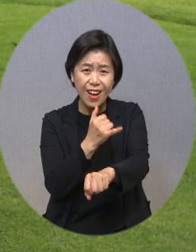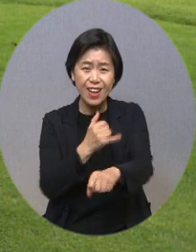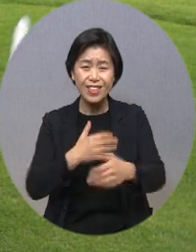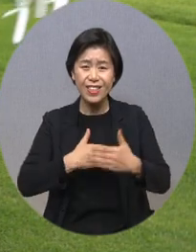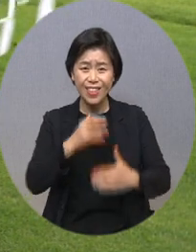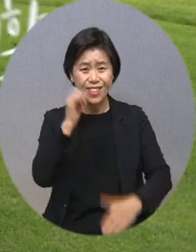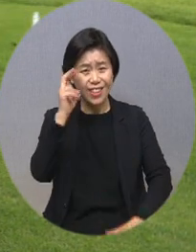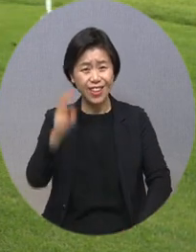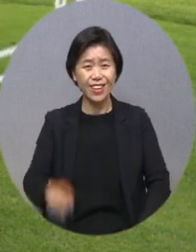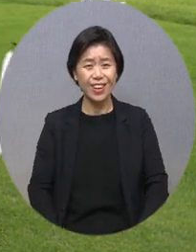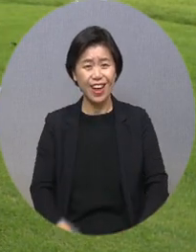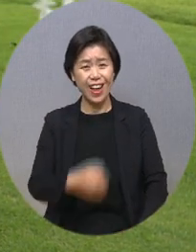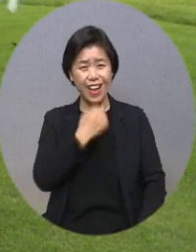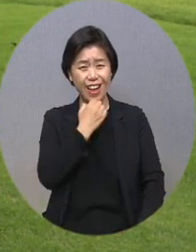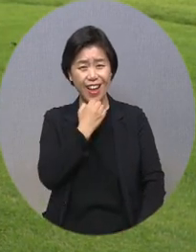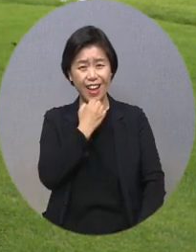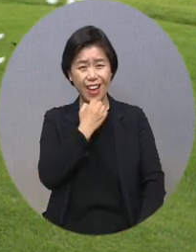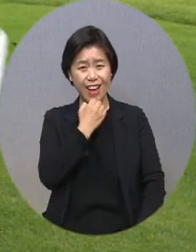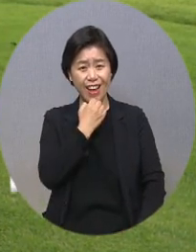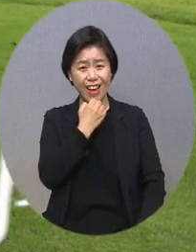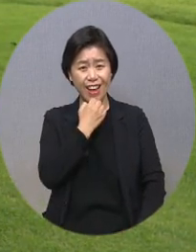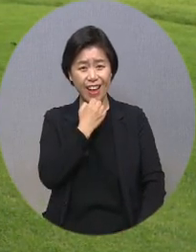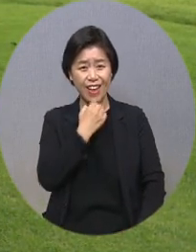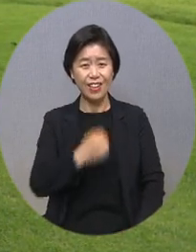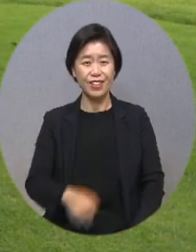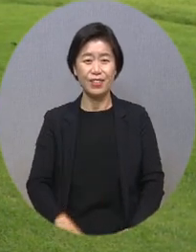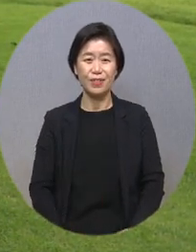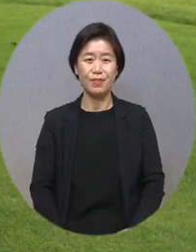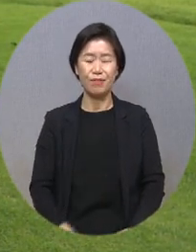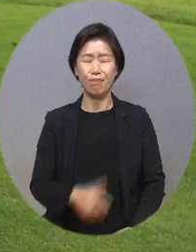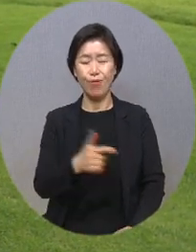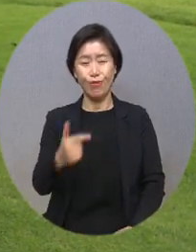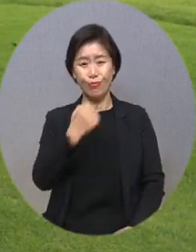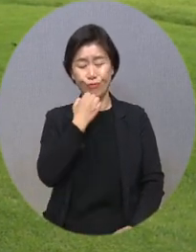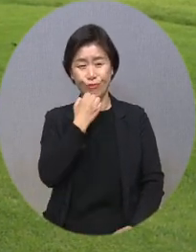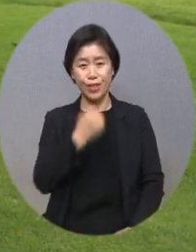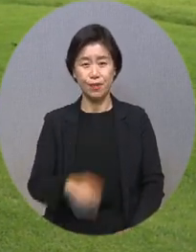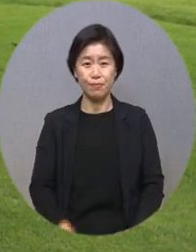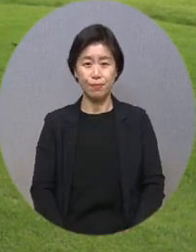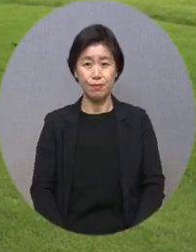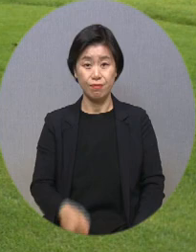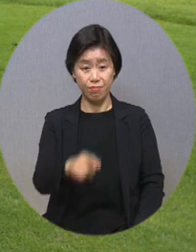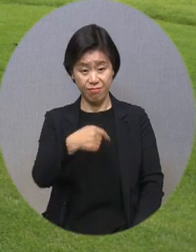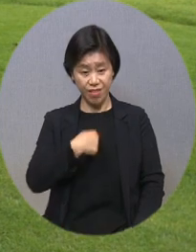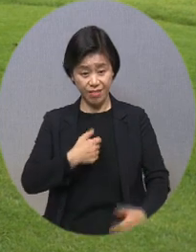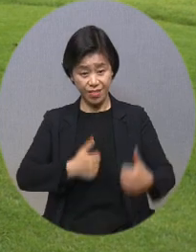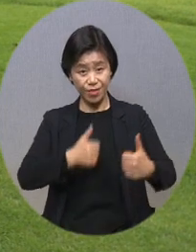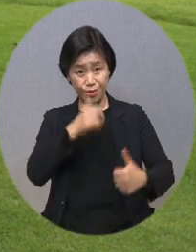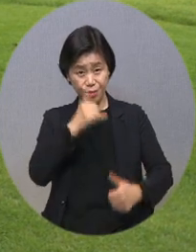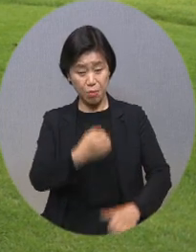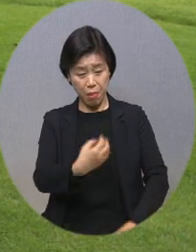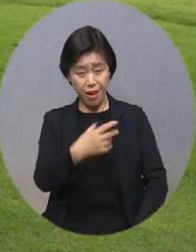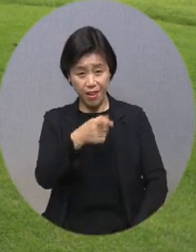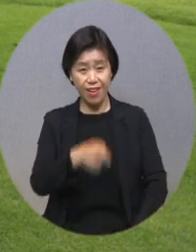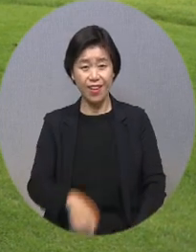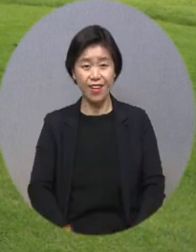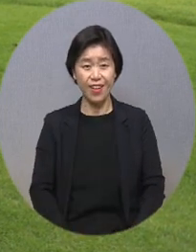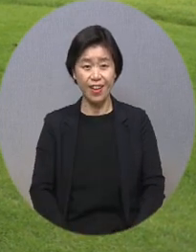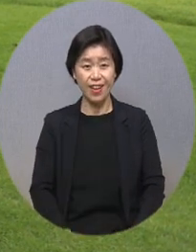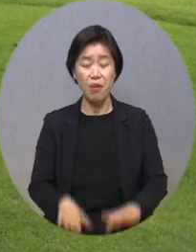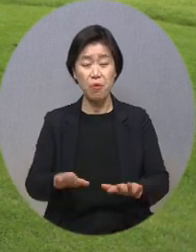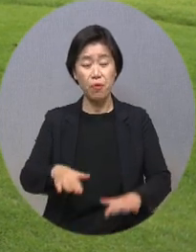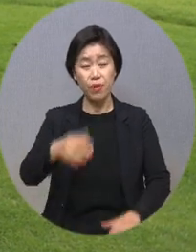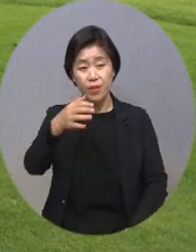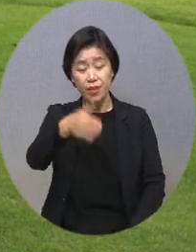아까 이게 어떻게 된 거야? 털 다 떨렸지. 어떻게 된 거야? 아, 너 나랑 진검승부 한다며. 그래, 아 그럼. 오늘 한번 예,